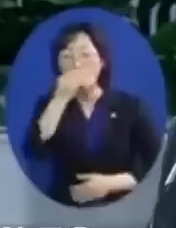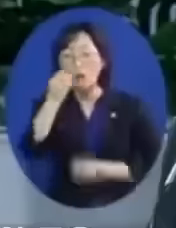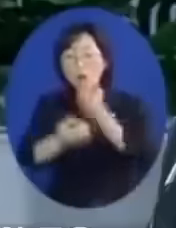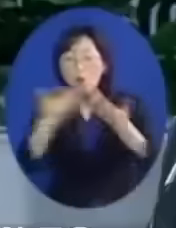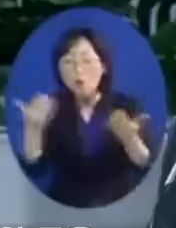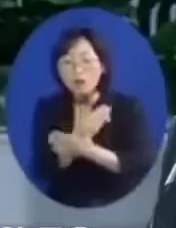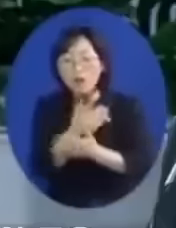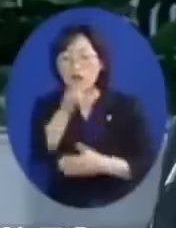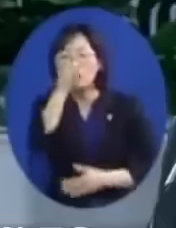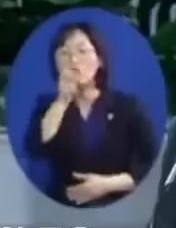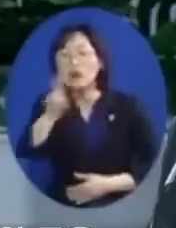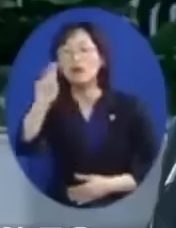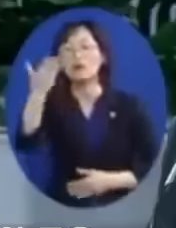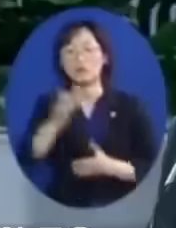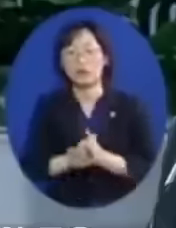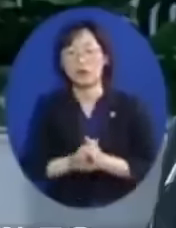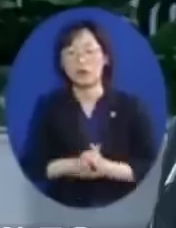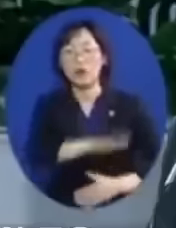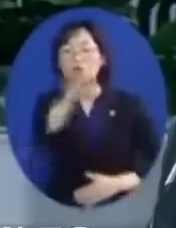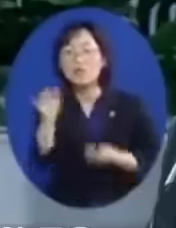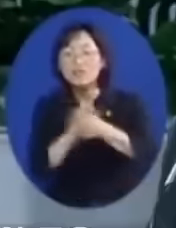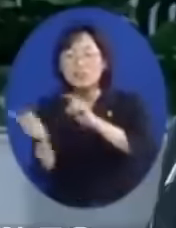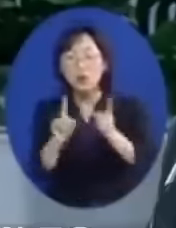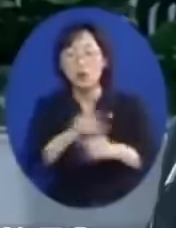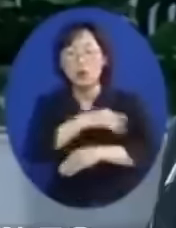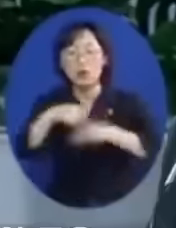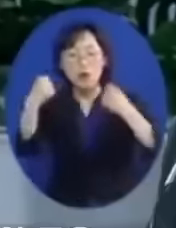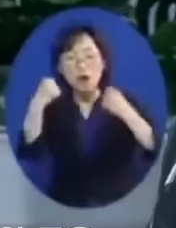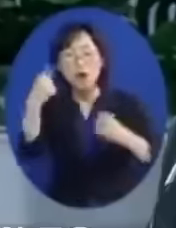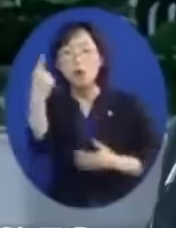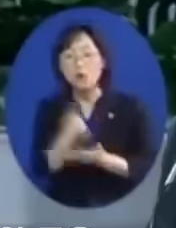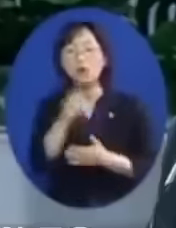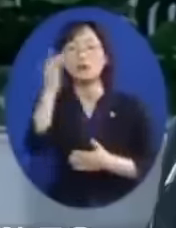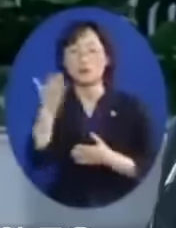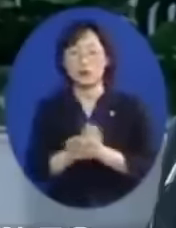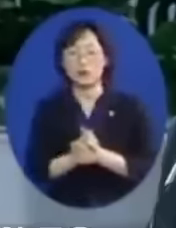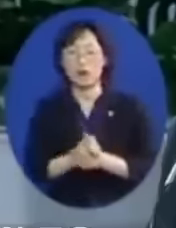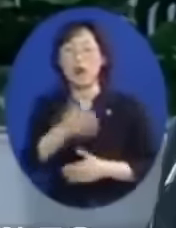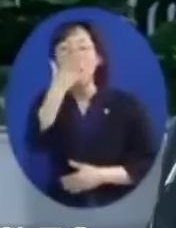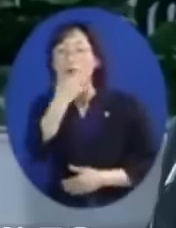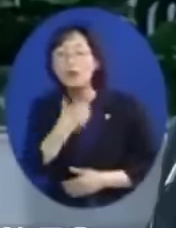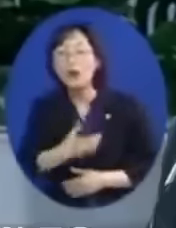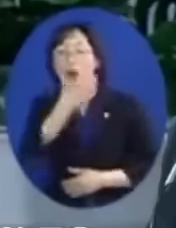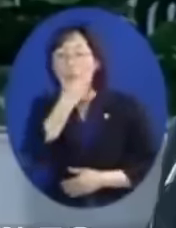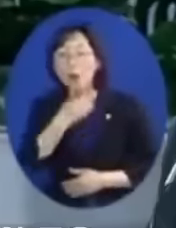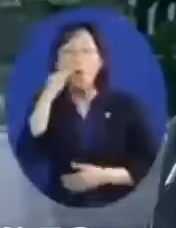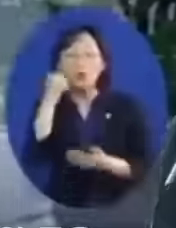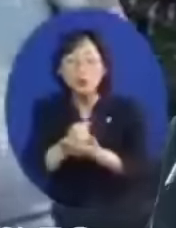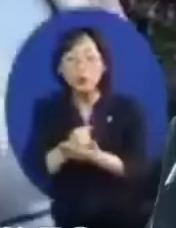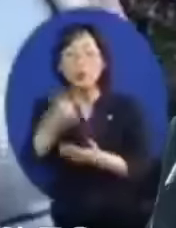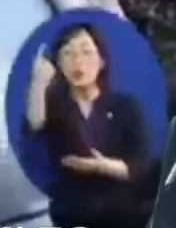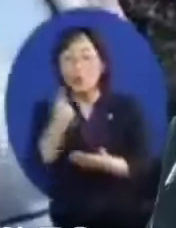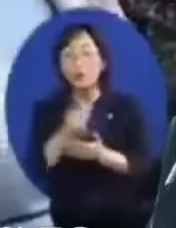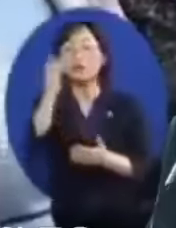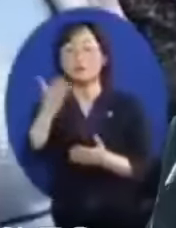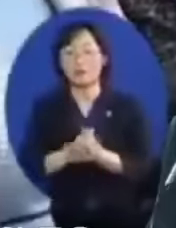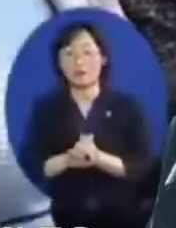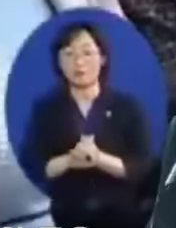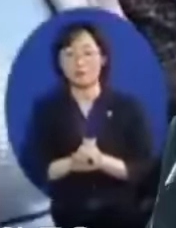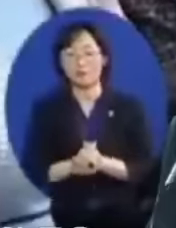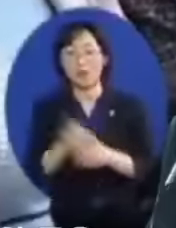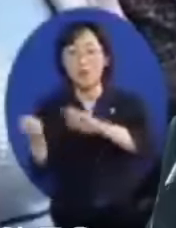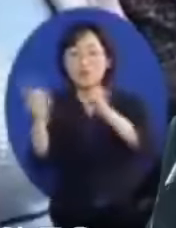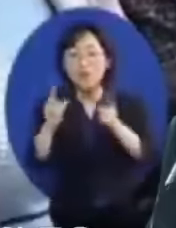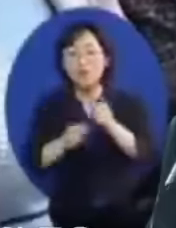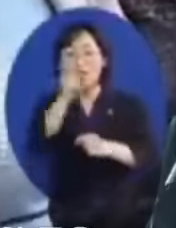회개가 있어야 됩니다. 우리에게 치료와 건강이 와야만 되는 것입니다. 아브라함의 복과 형통이 와야만 되는 것입니다.